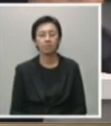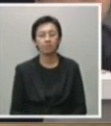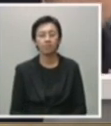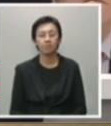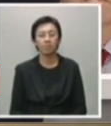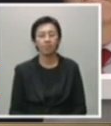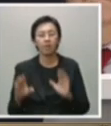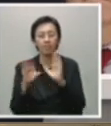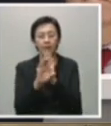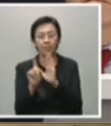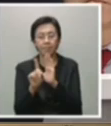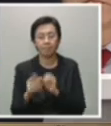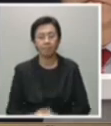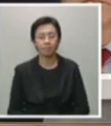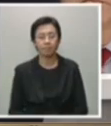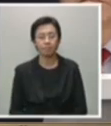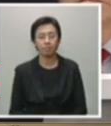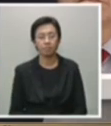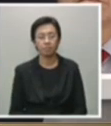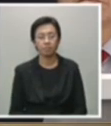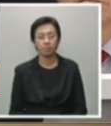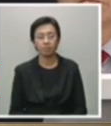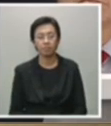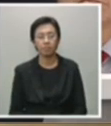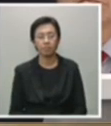เป็นภาพการดำรงตำแหน่ง